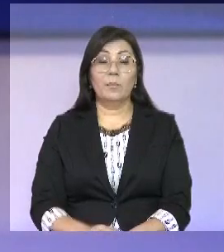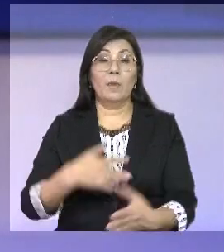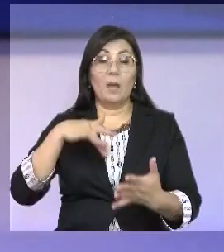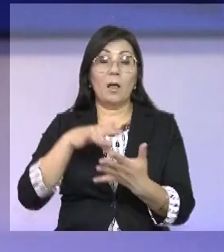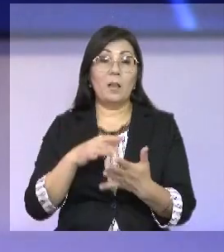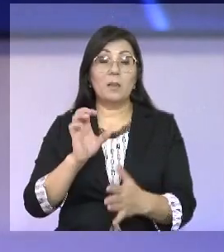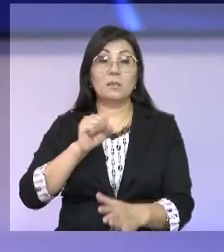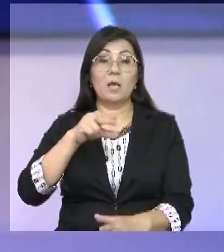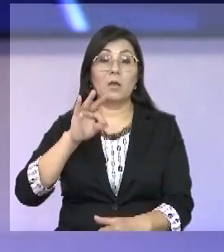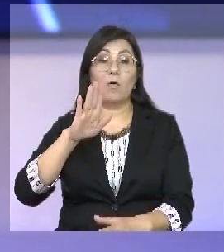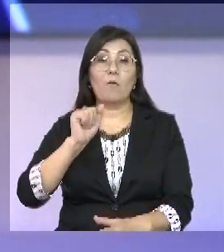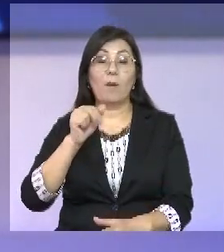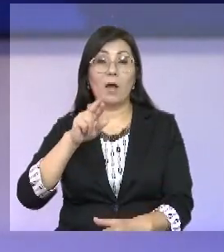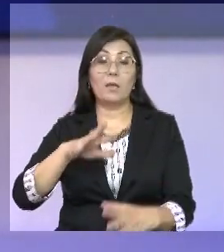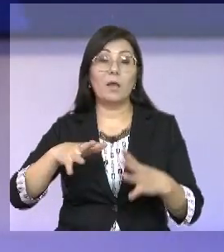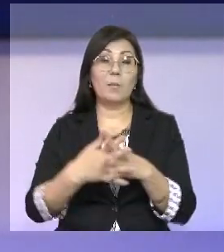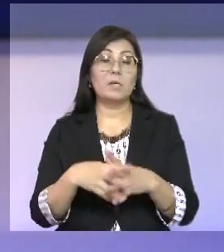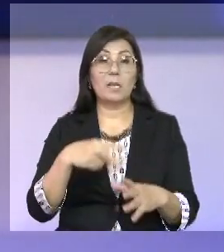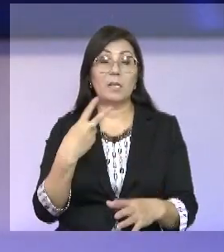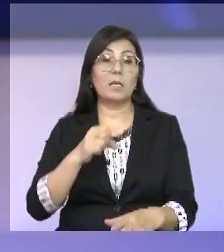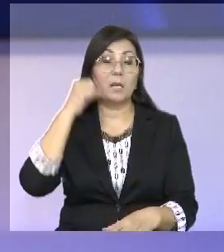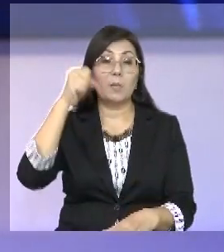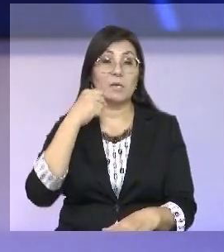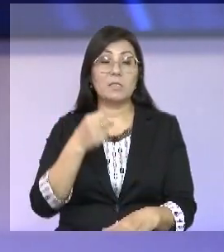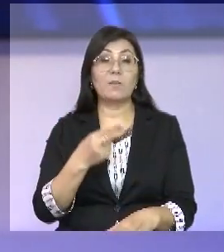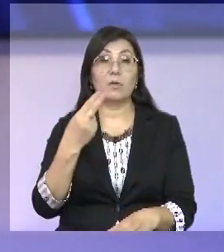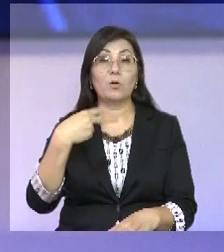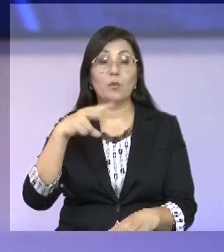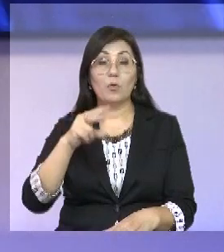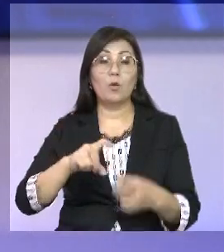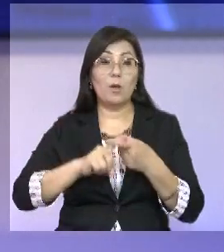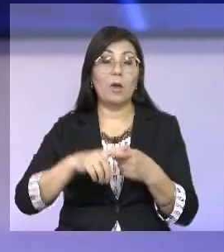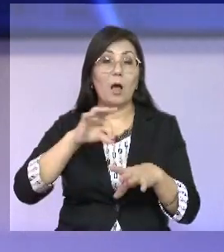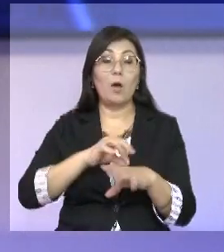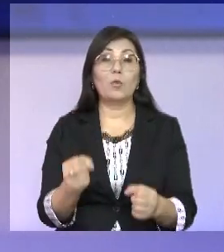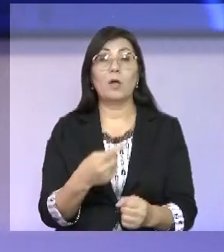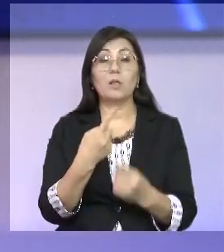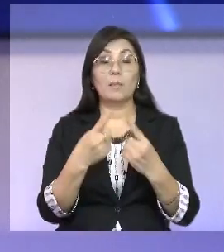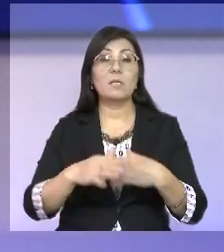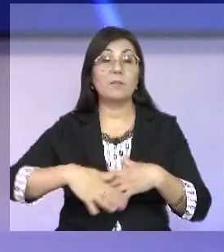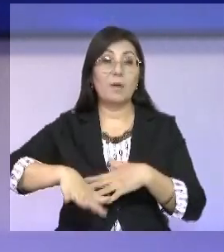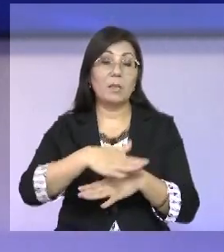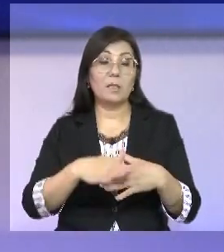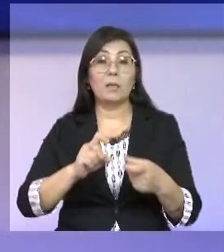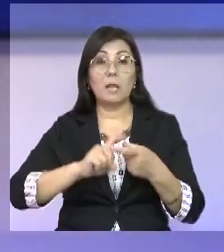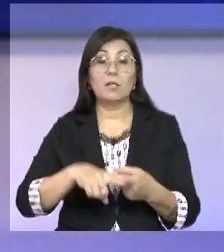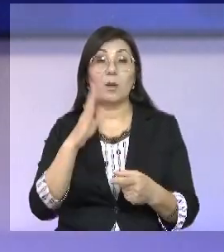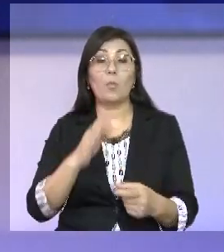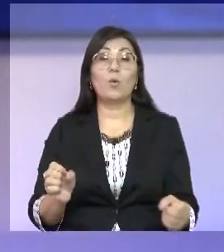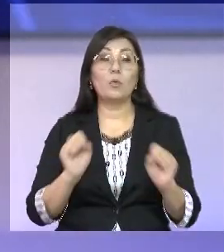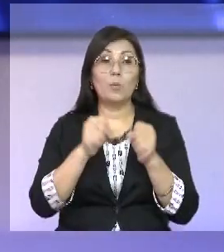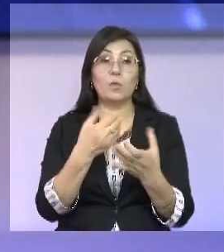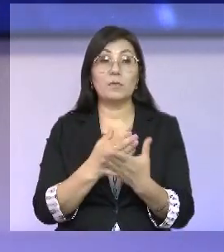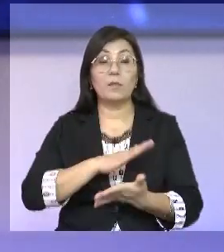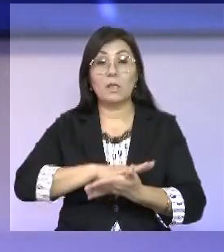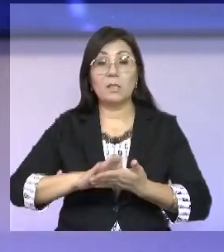Қаладағы садовый тұрғын алабында екі бас қойдан күл ауруы анықталды. Енді аймақ 20 күнге карантинге жабылуы мүмкін. Оқшаулау арқылы